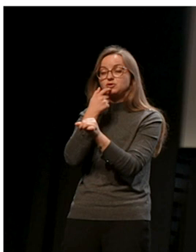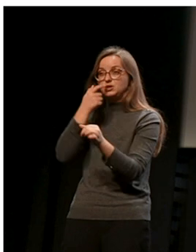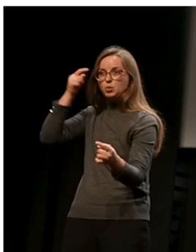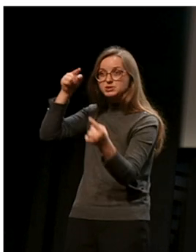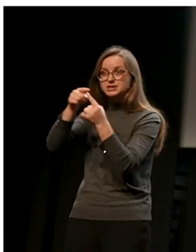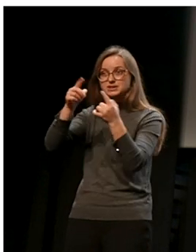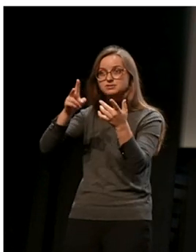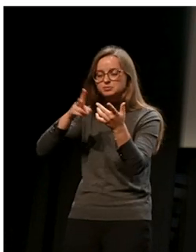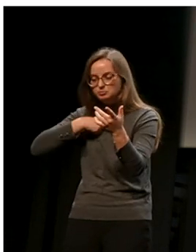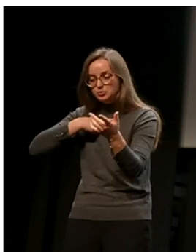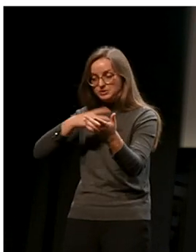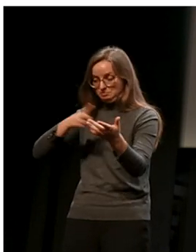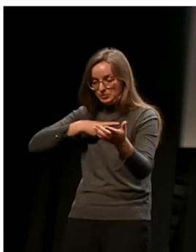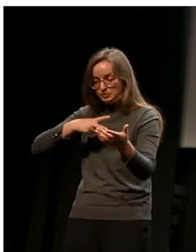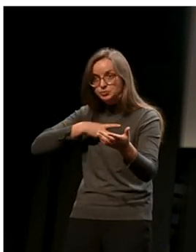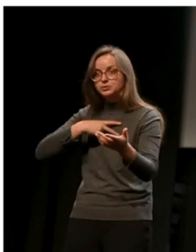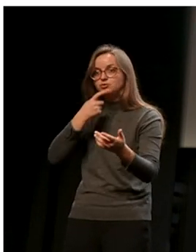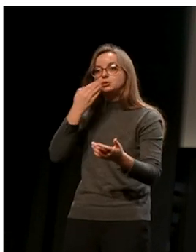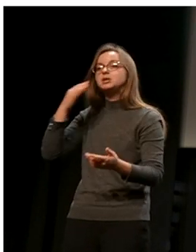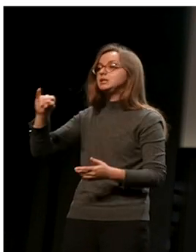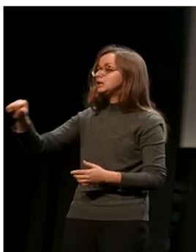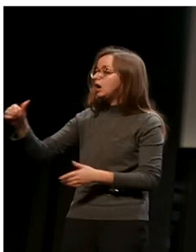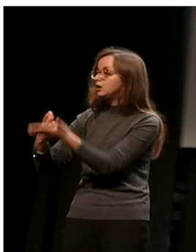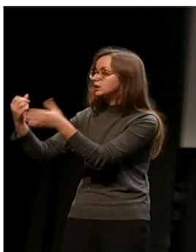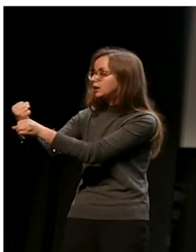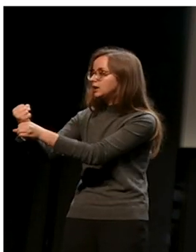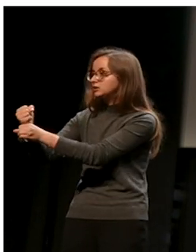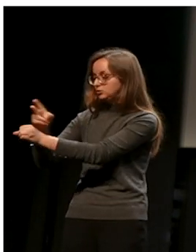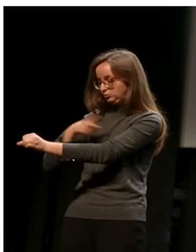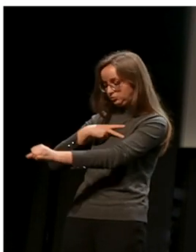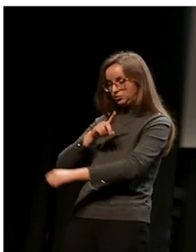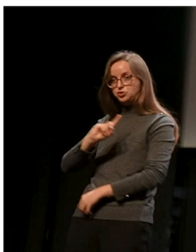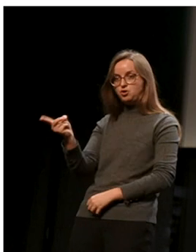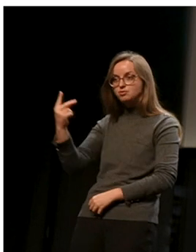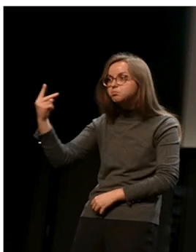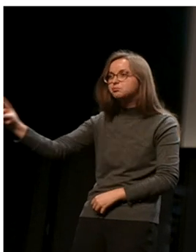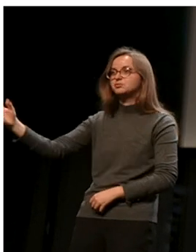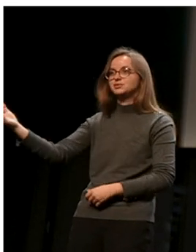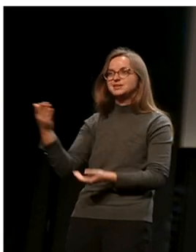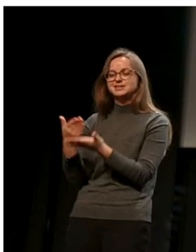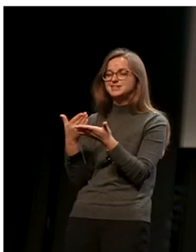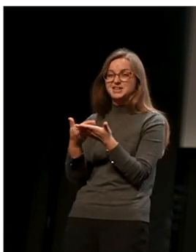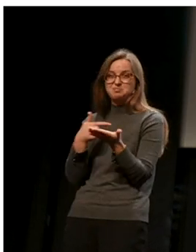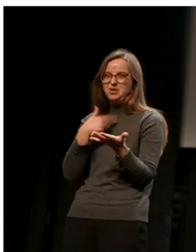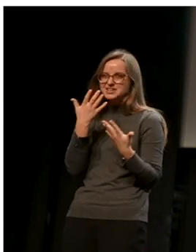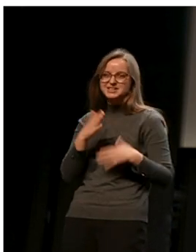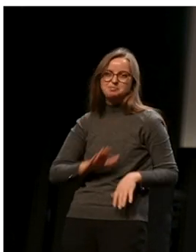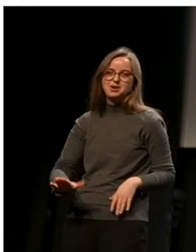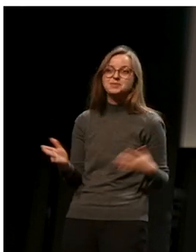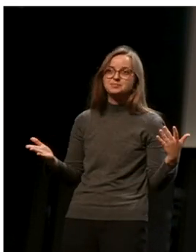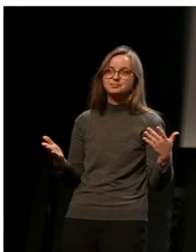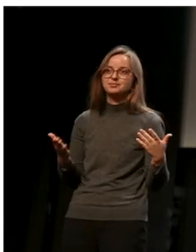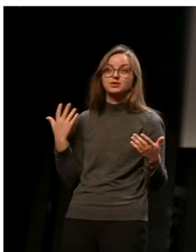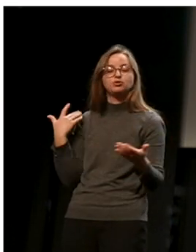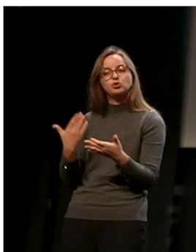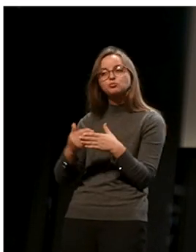c'est mon image. Et pour moi, avoir mon image, c'est moi qui dois la faire, c'est moi qui dois... Par tout ce que m'a donné le travail, mes